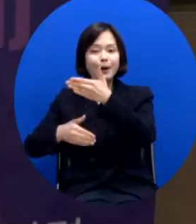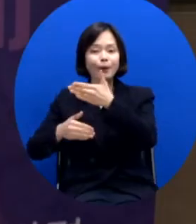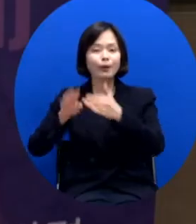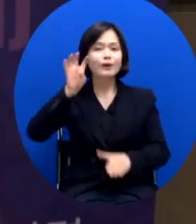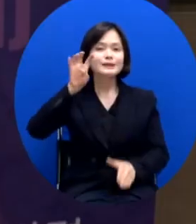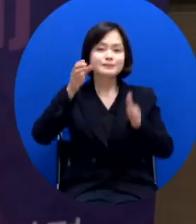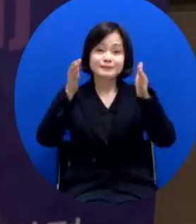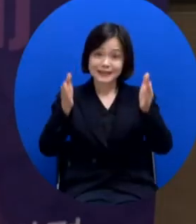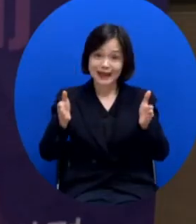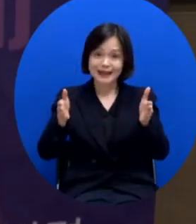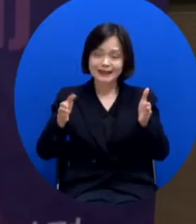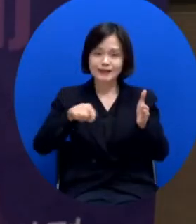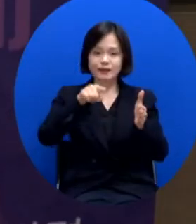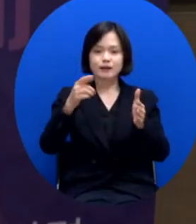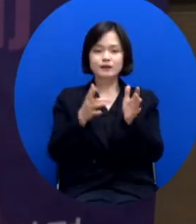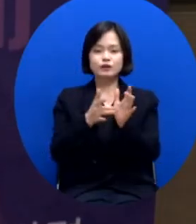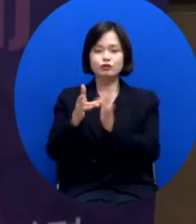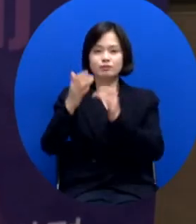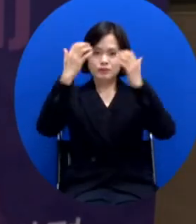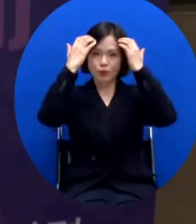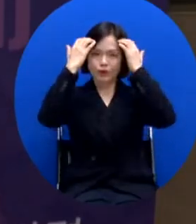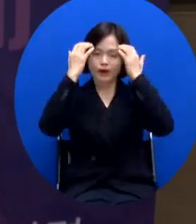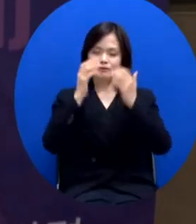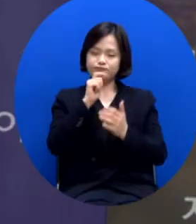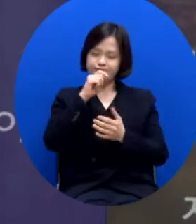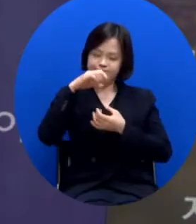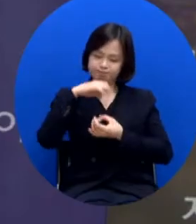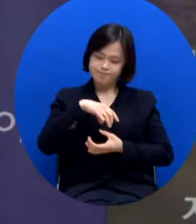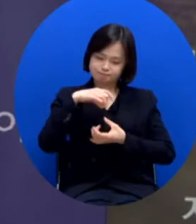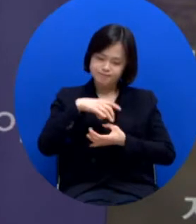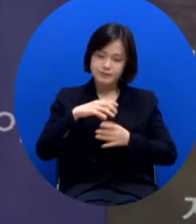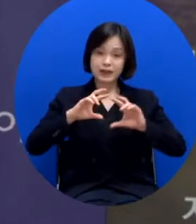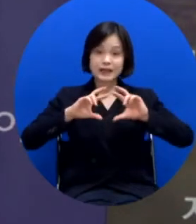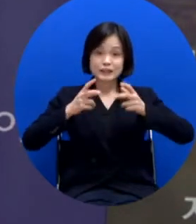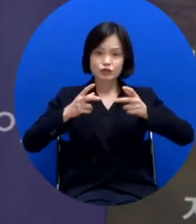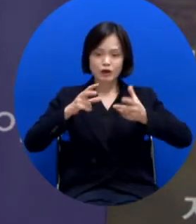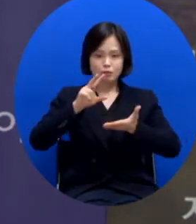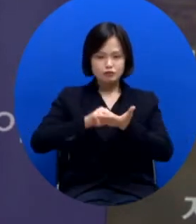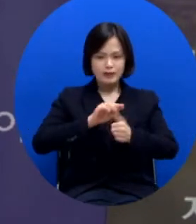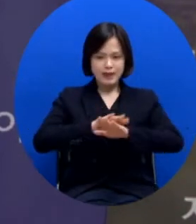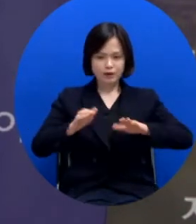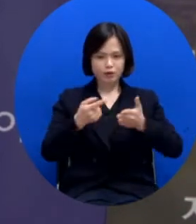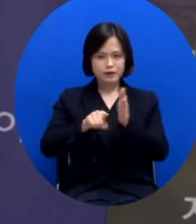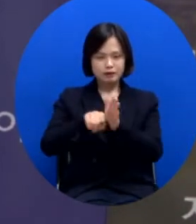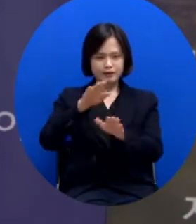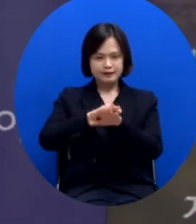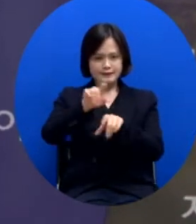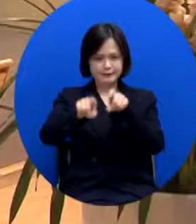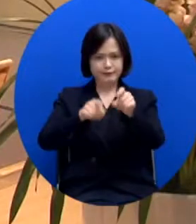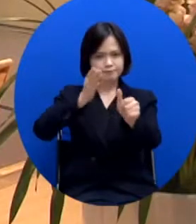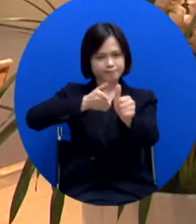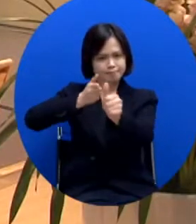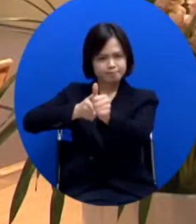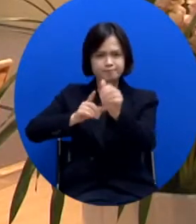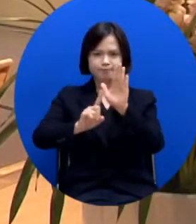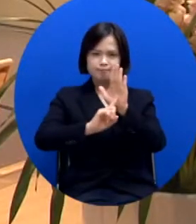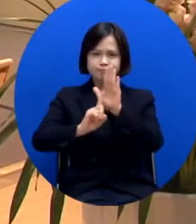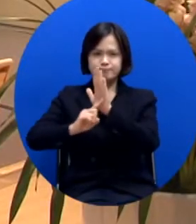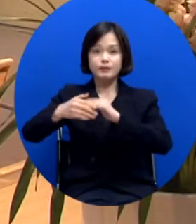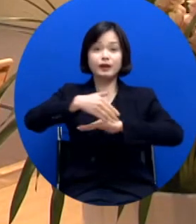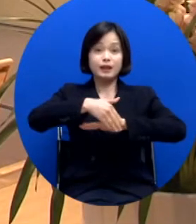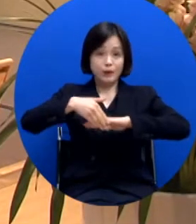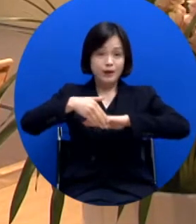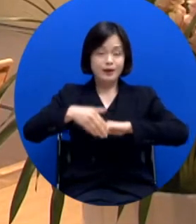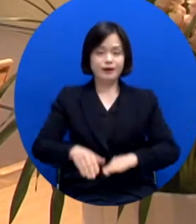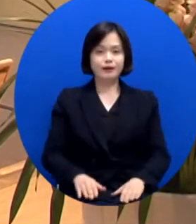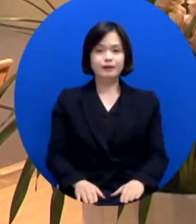그리스도의 고난을 묵상하며 지구의 아픔을 덜어주는 거룩한 습관의 실천을 독려할 계획입니다. 살림은 이를 위해